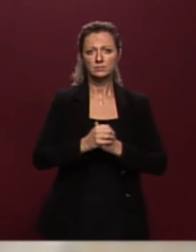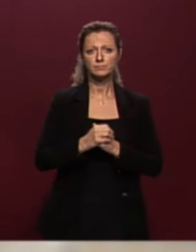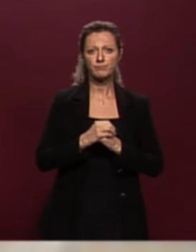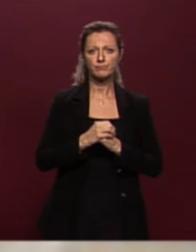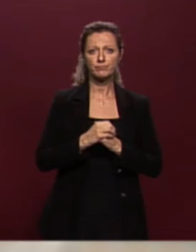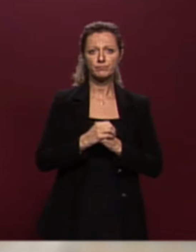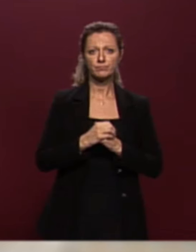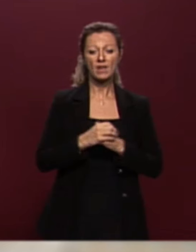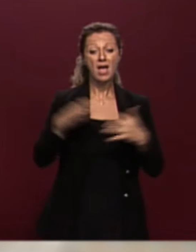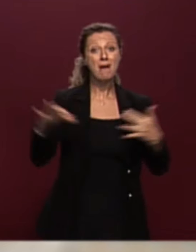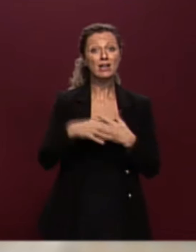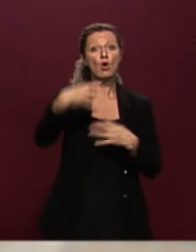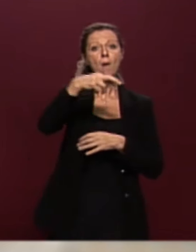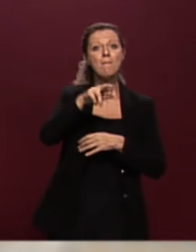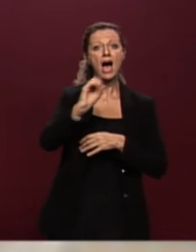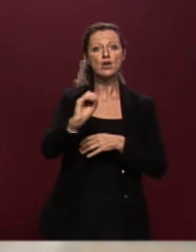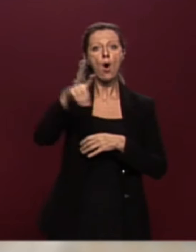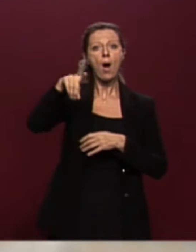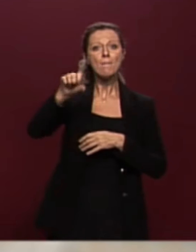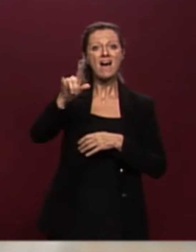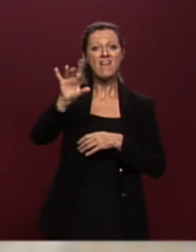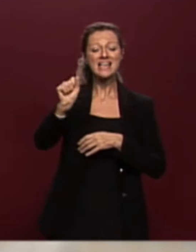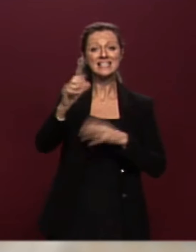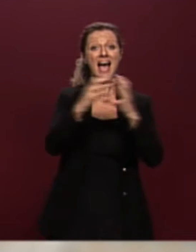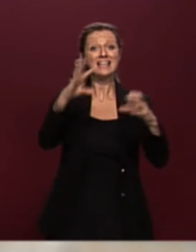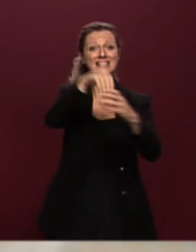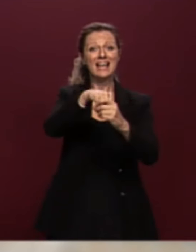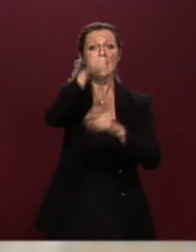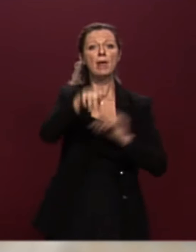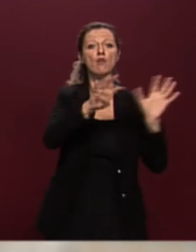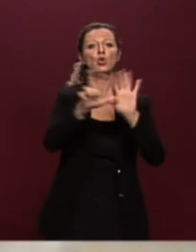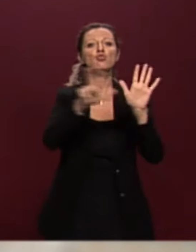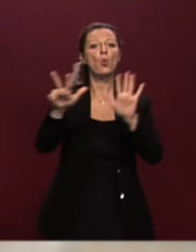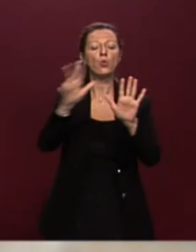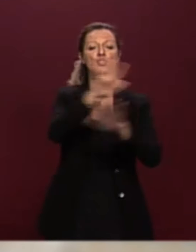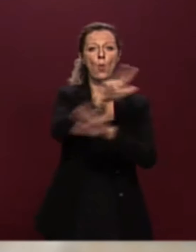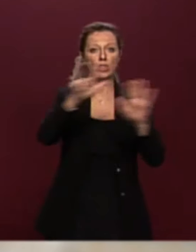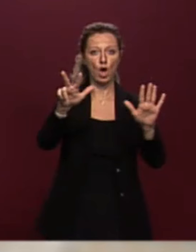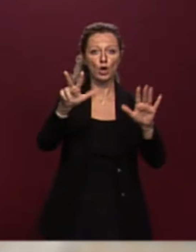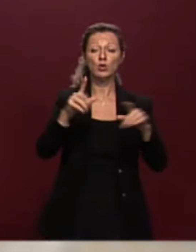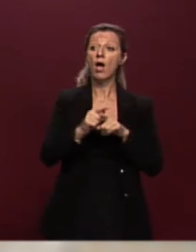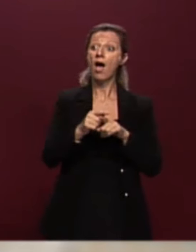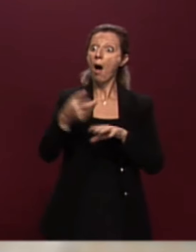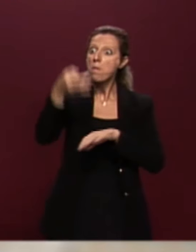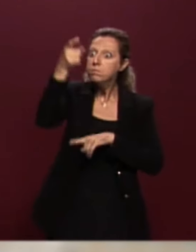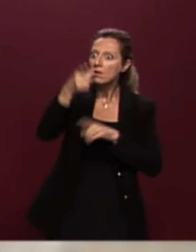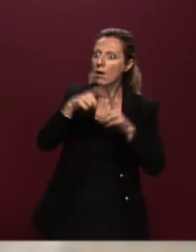Mio marito Mario Pavesi è entrato all'Eternit nel 1958, come entrare in banca,